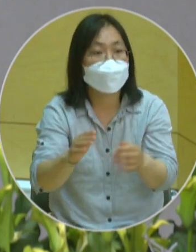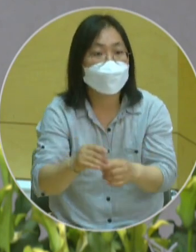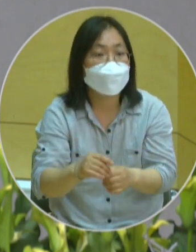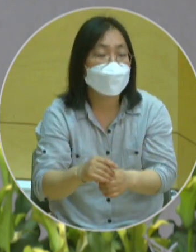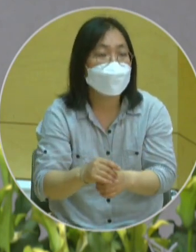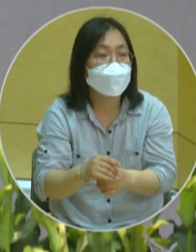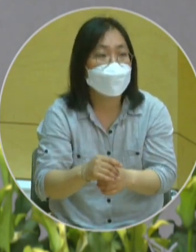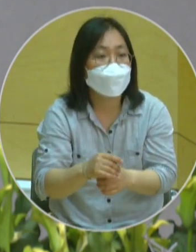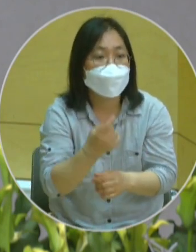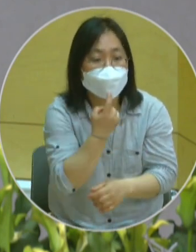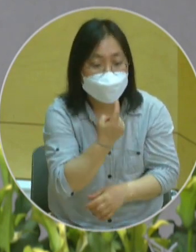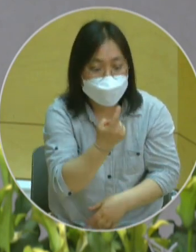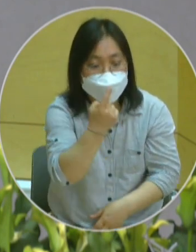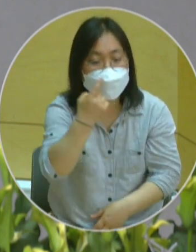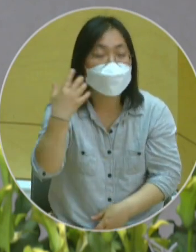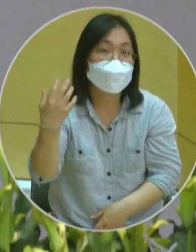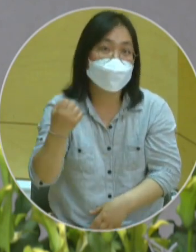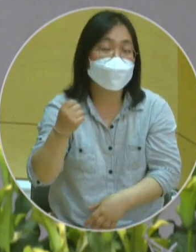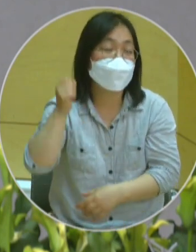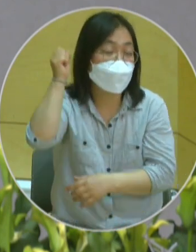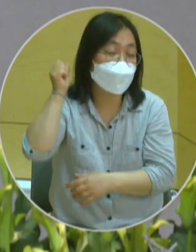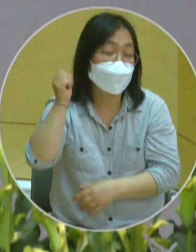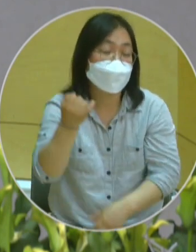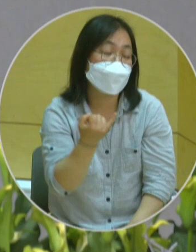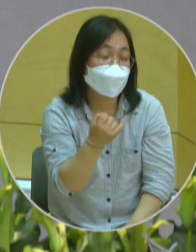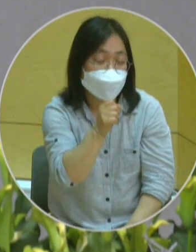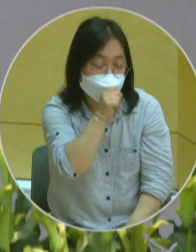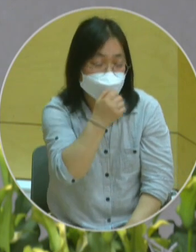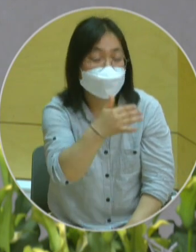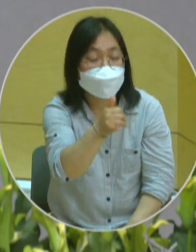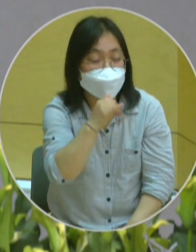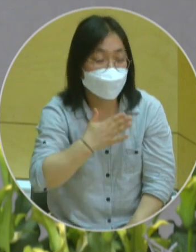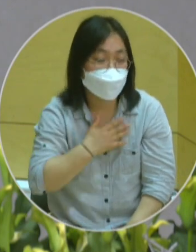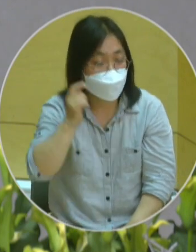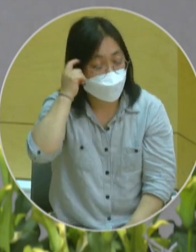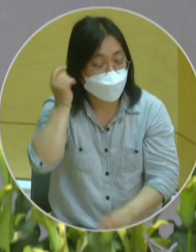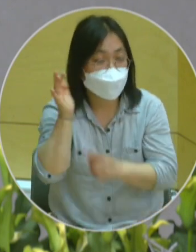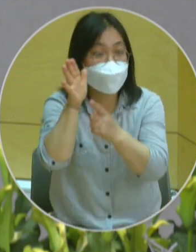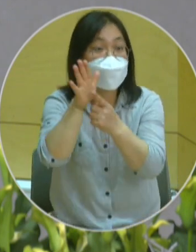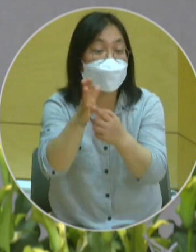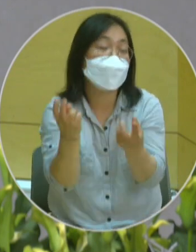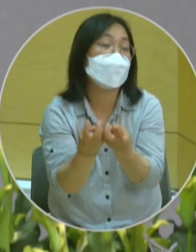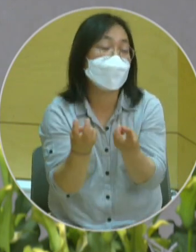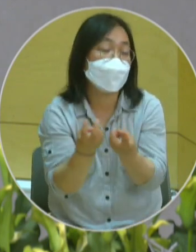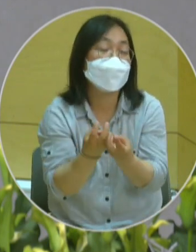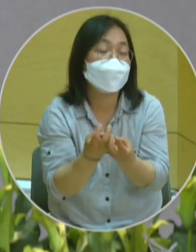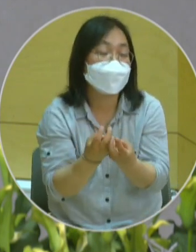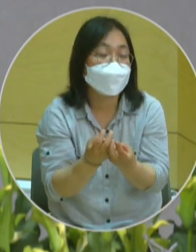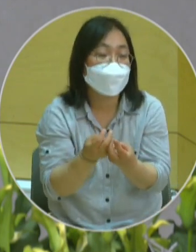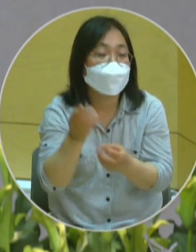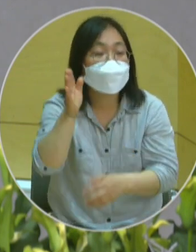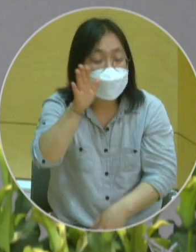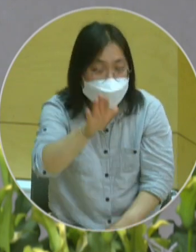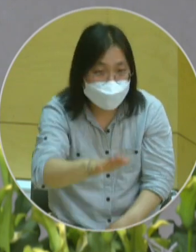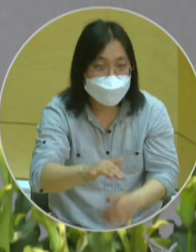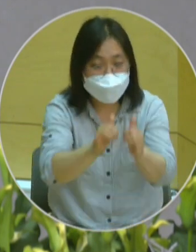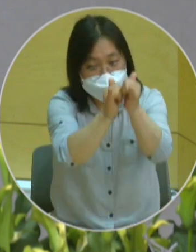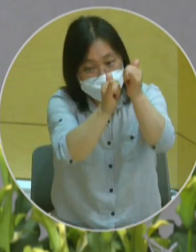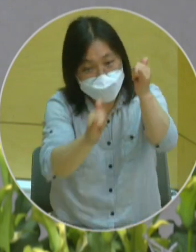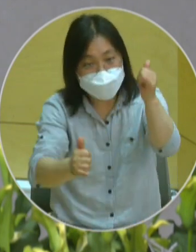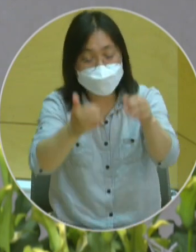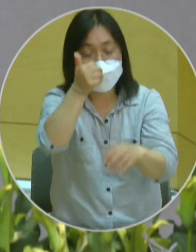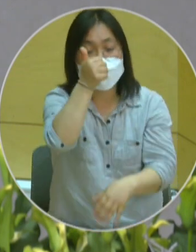태극기를 들고 촛불을 들고 나가는 것도 좋을 수 있어요. 자기 의사를 표현하는 것도 그럴 수 있어요. 그러나 역사의